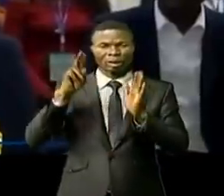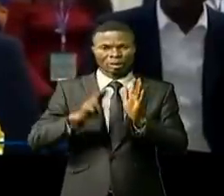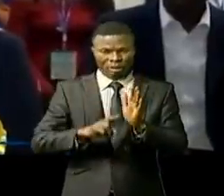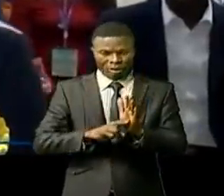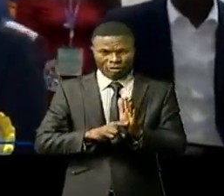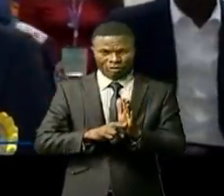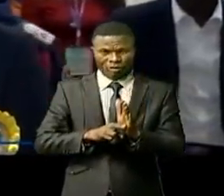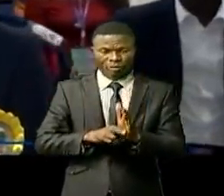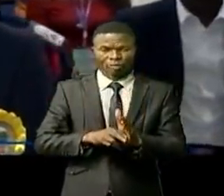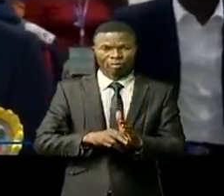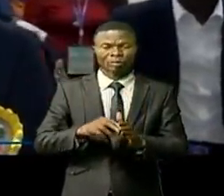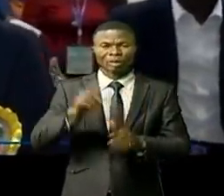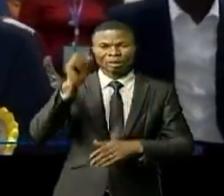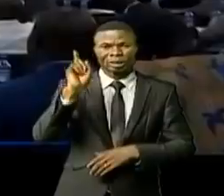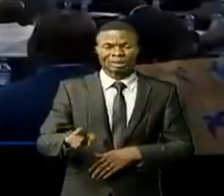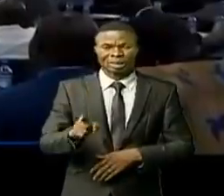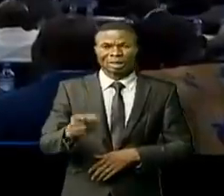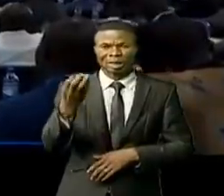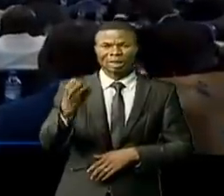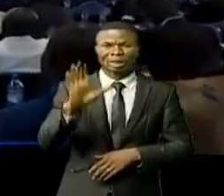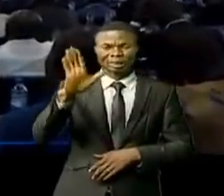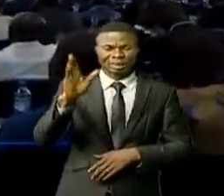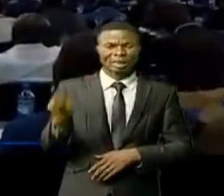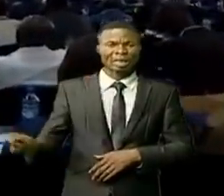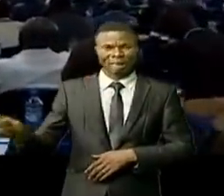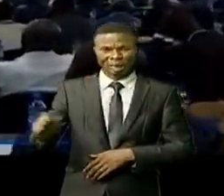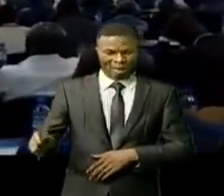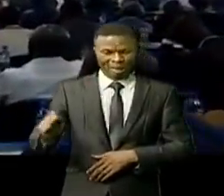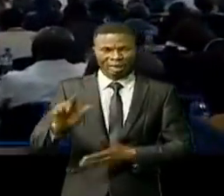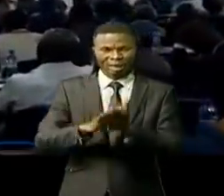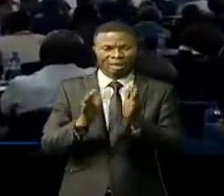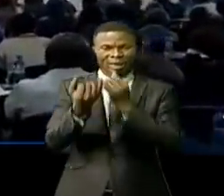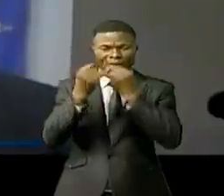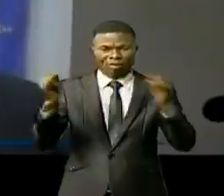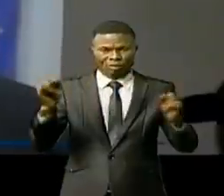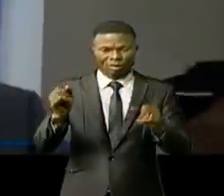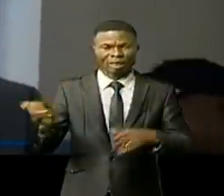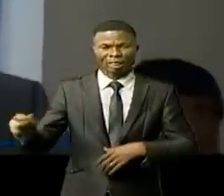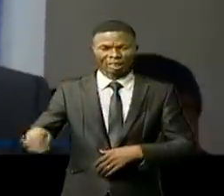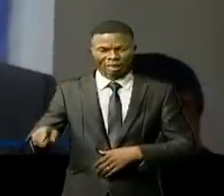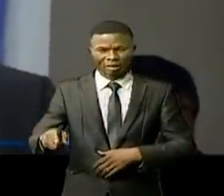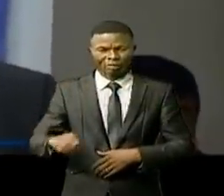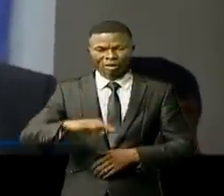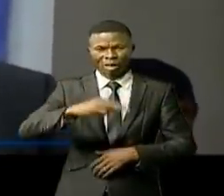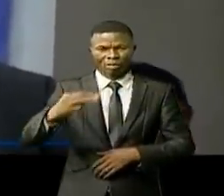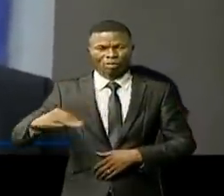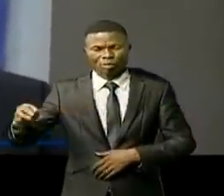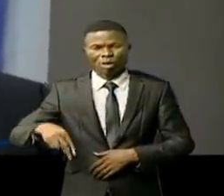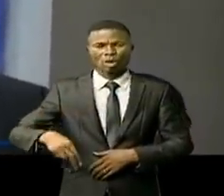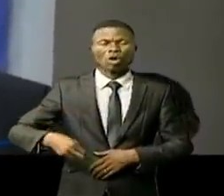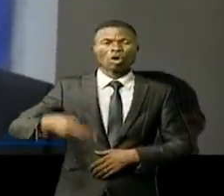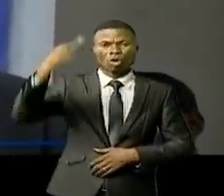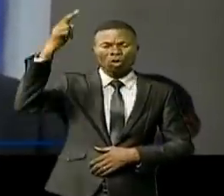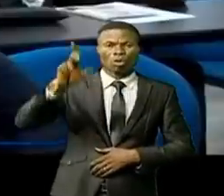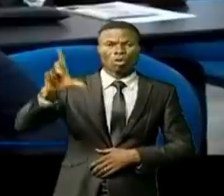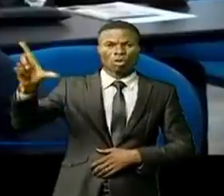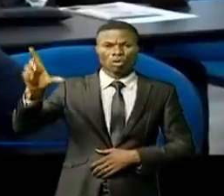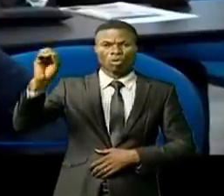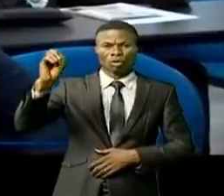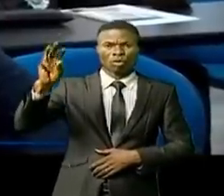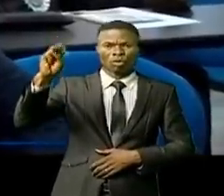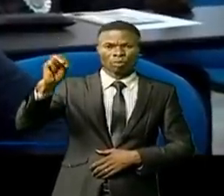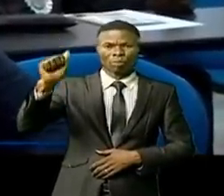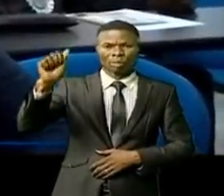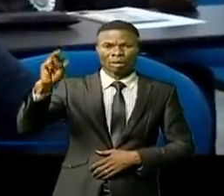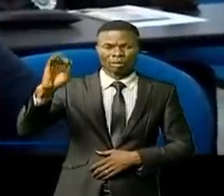de 145 territoires trouve déjà du répondant dans le territoire de Malembonkoulou, province du Olomami. Toutes les têtes pensantes